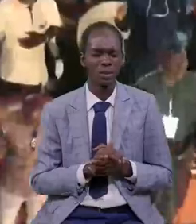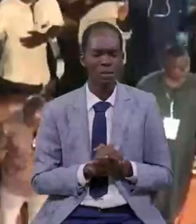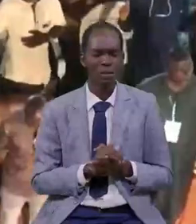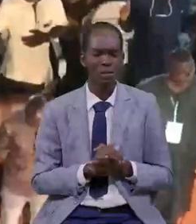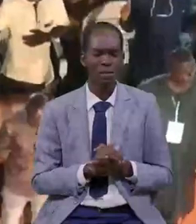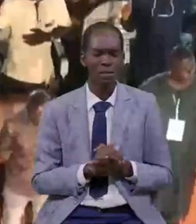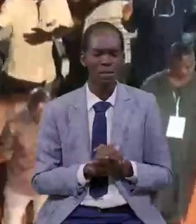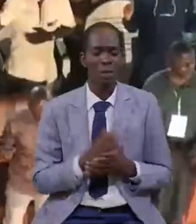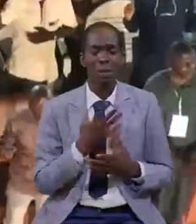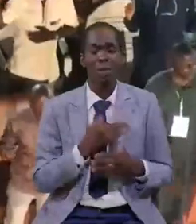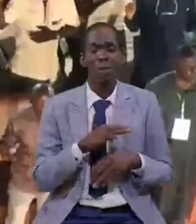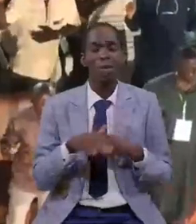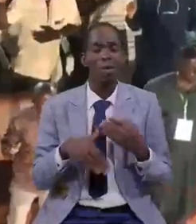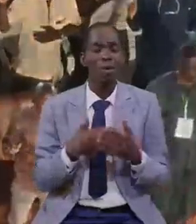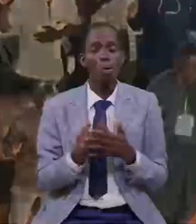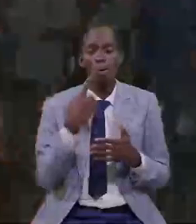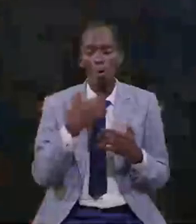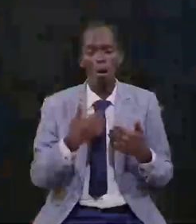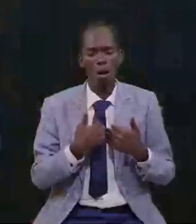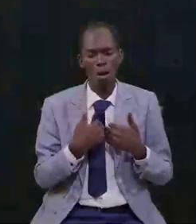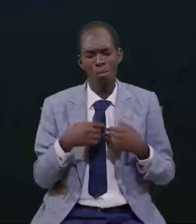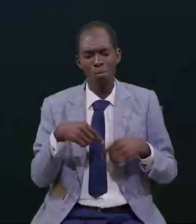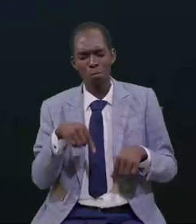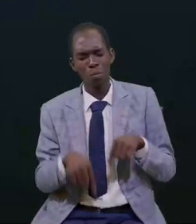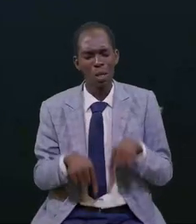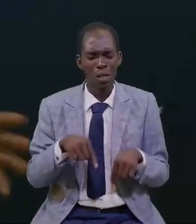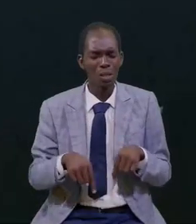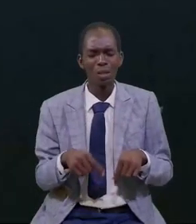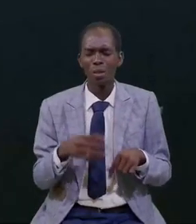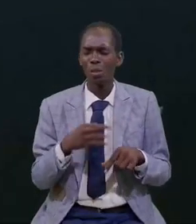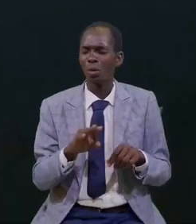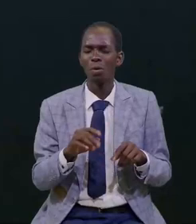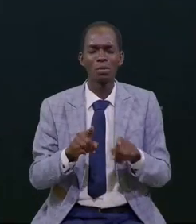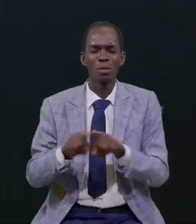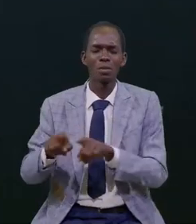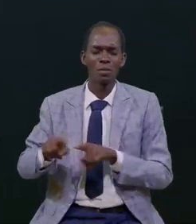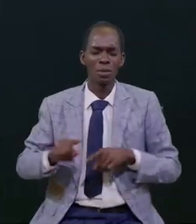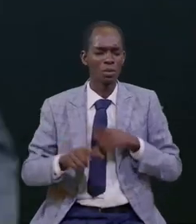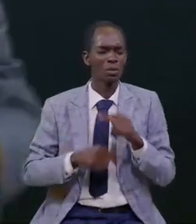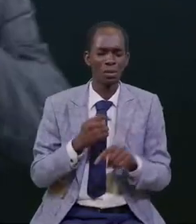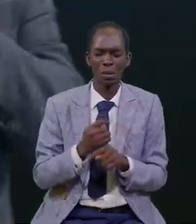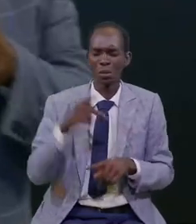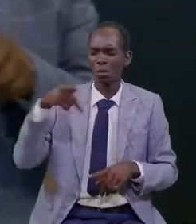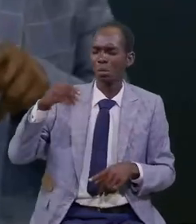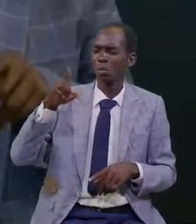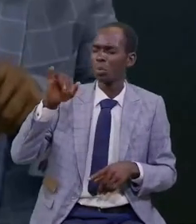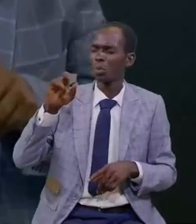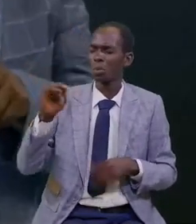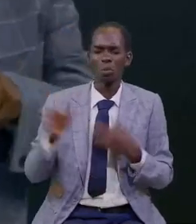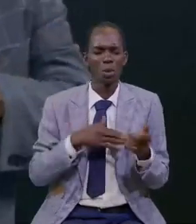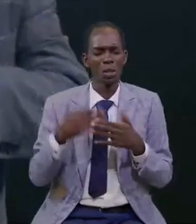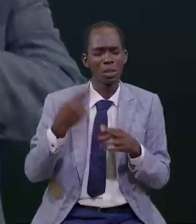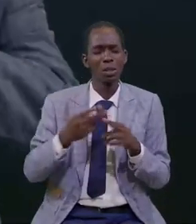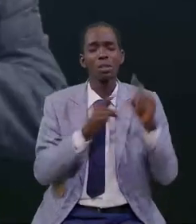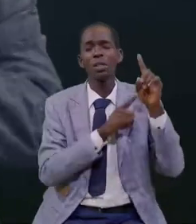et ceux qui ont la paralysé de n'importe quelle forme polio le Seigneur vous